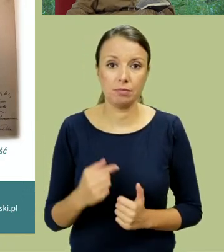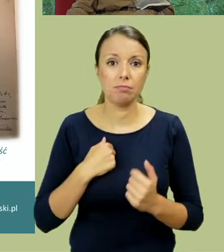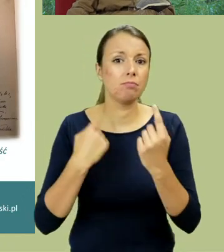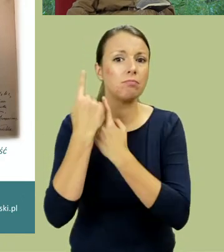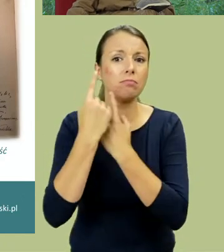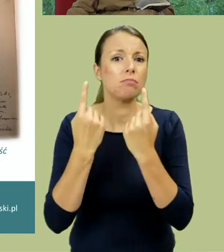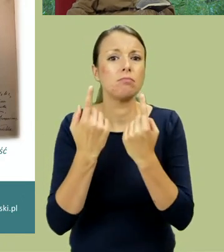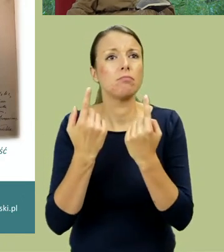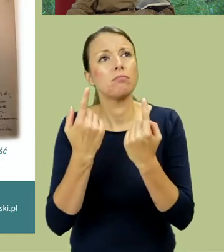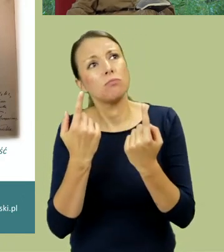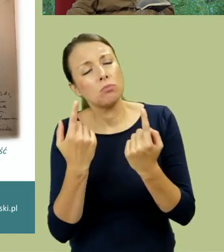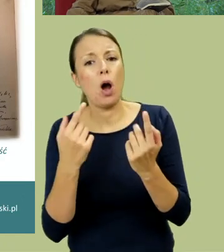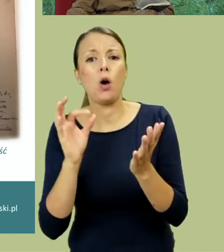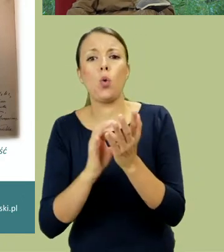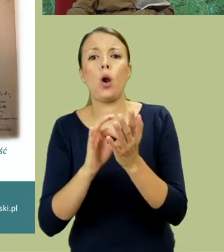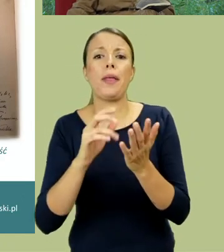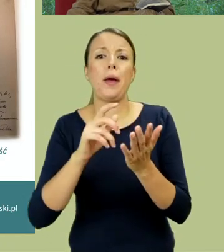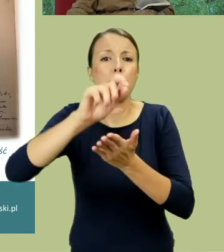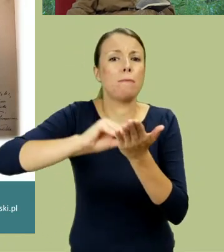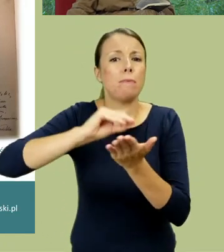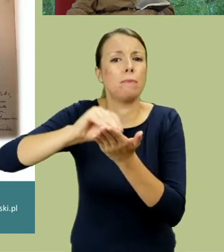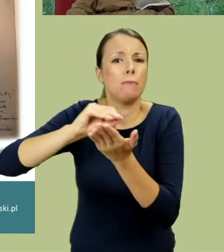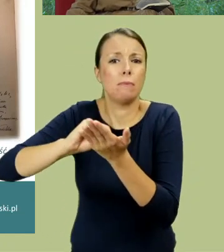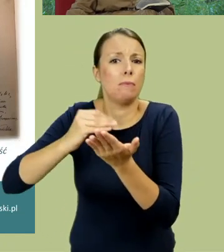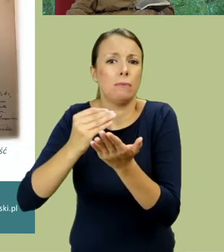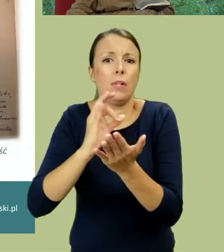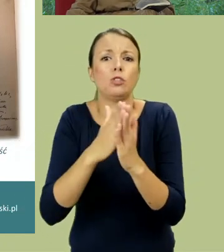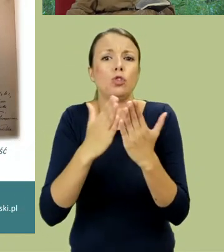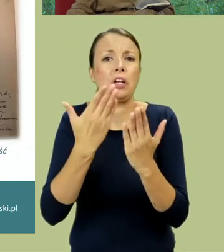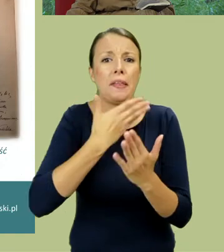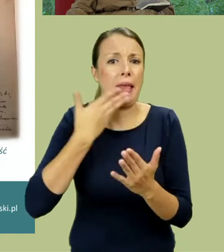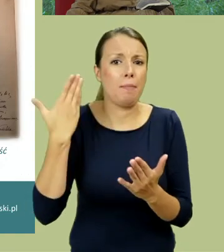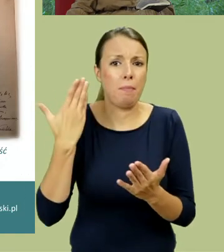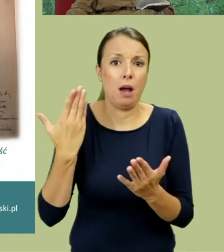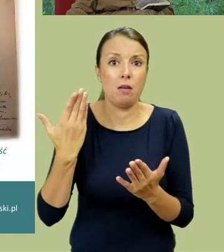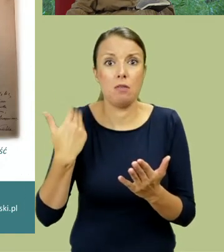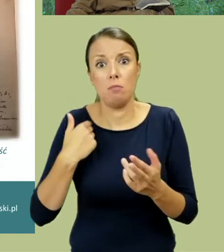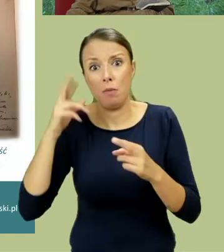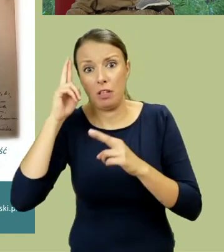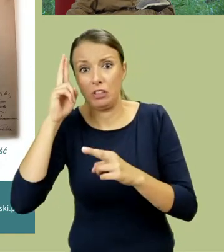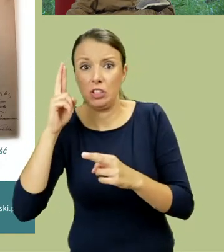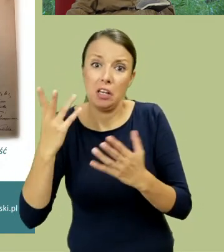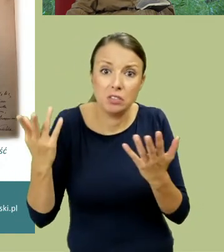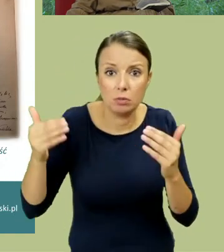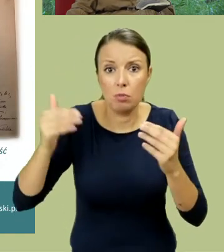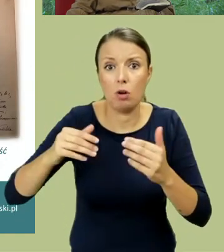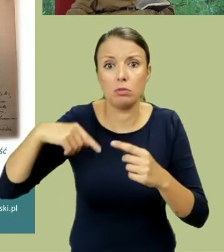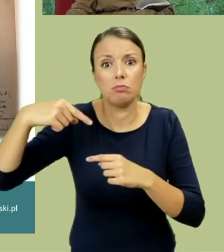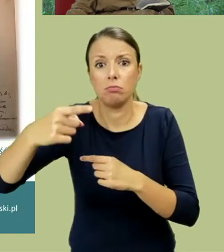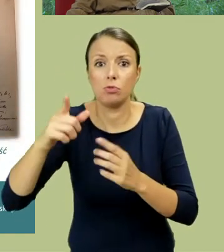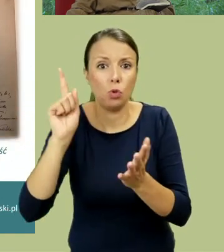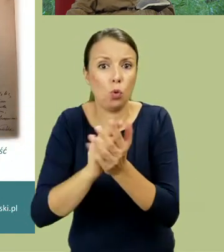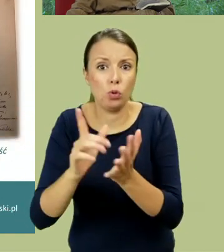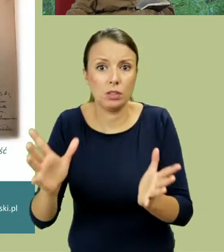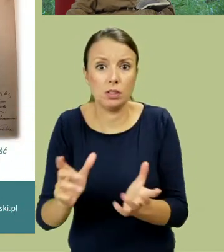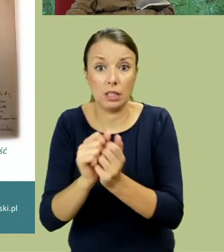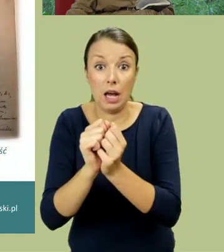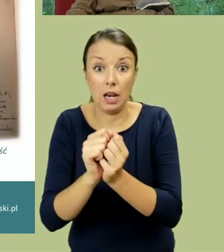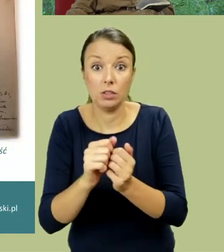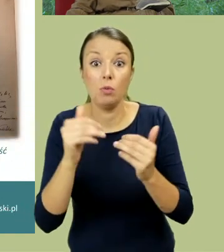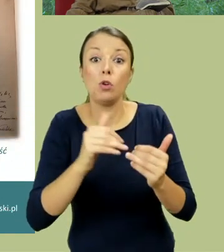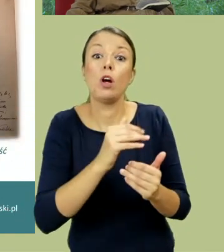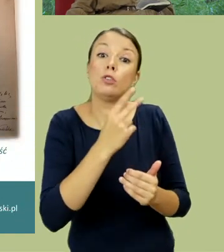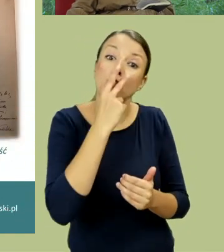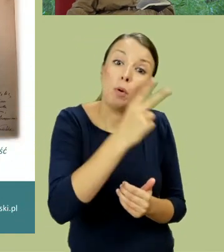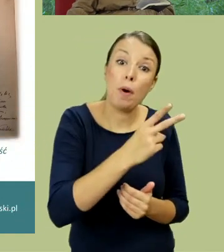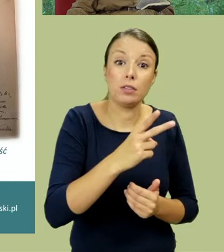go w swoich zbiorach, mam nadzieję, że może kiedyś się odnajdzie, to będziemy mogli wtedy zweryfikować, czy rzeczywiście Aleksandra Piłsudska